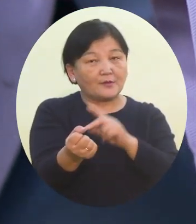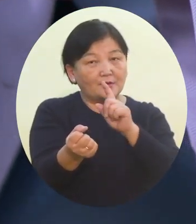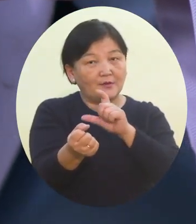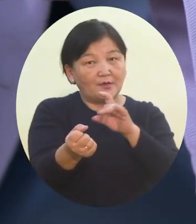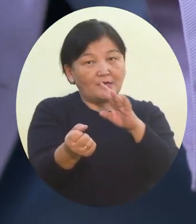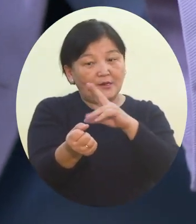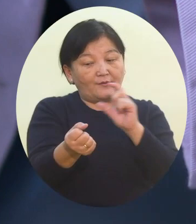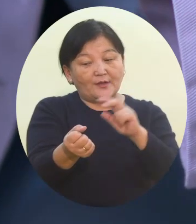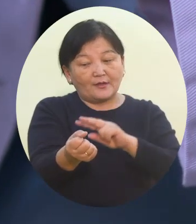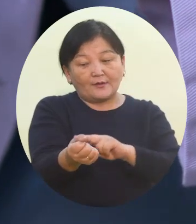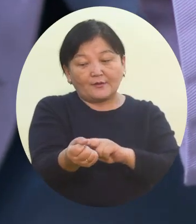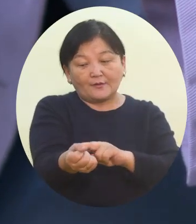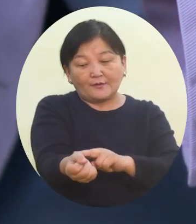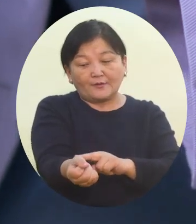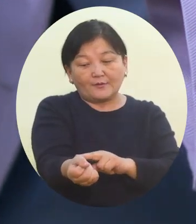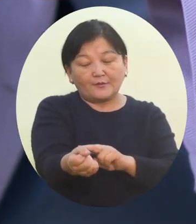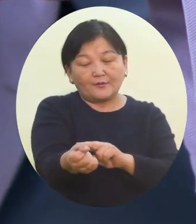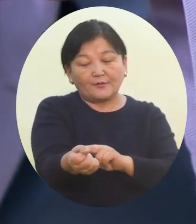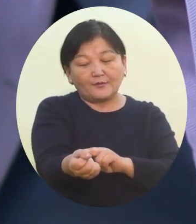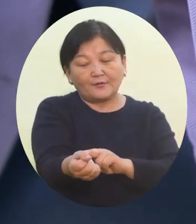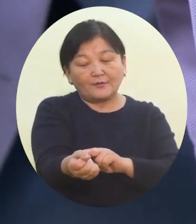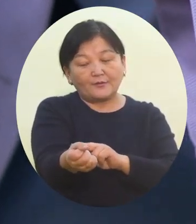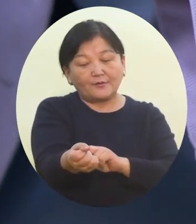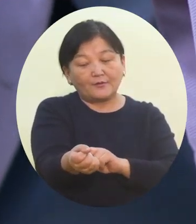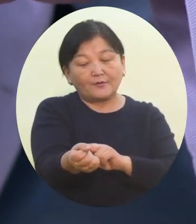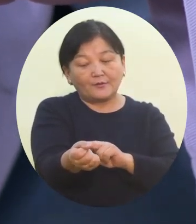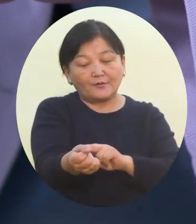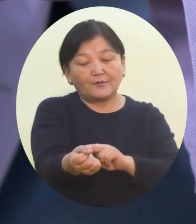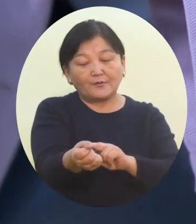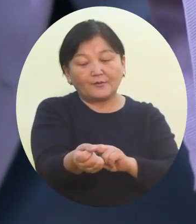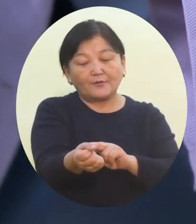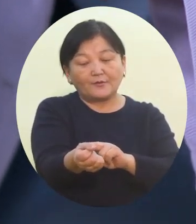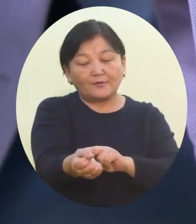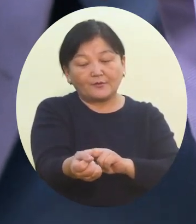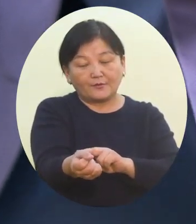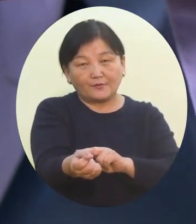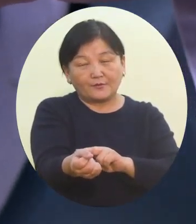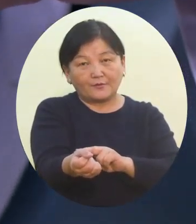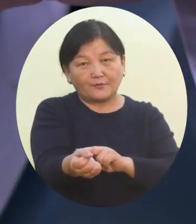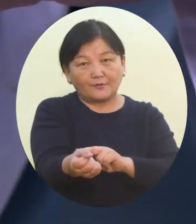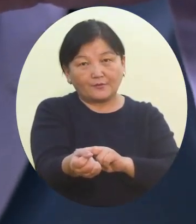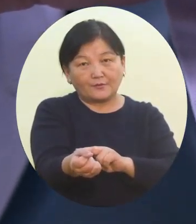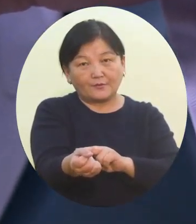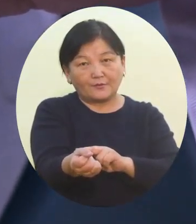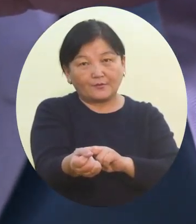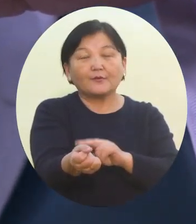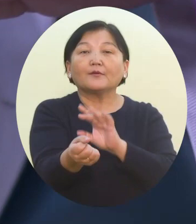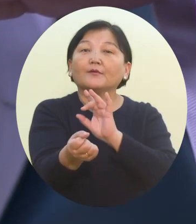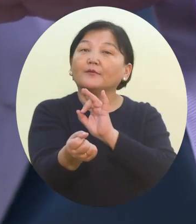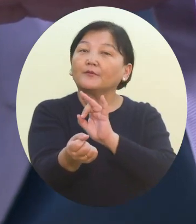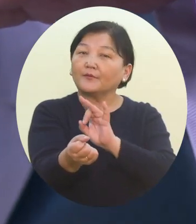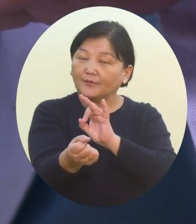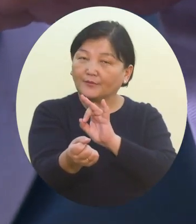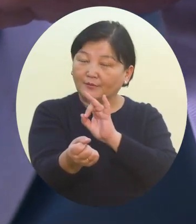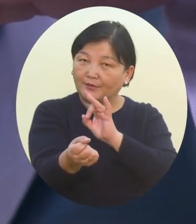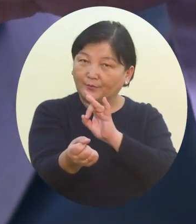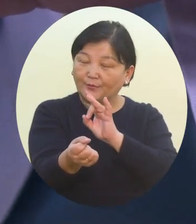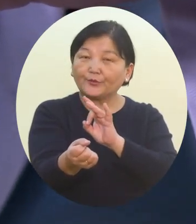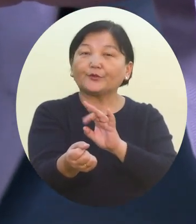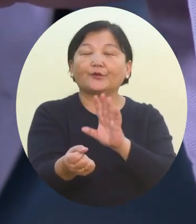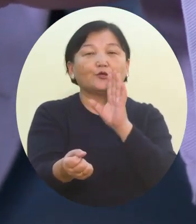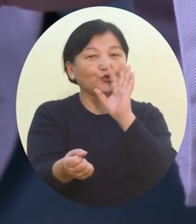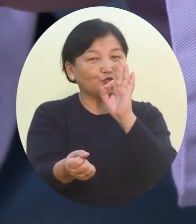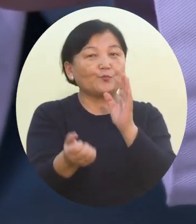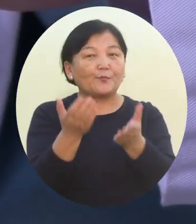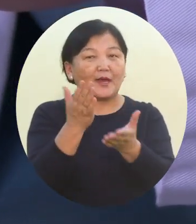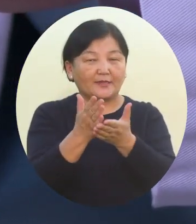хоёр хурууга баг зэрэг дараа зөөлн хөдөлгөх юм уу эсвэл баг зэрэг хүчээр дараарай.